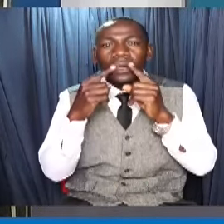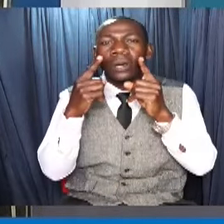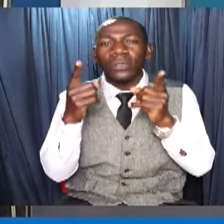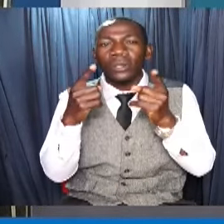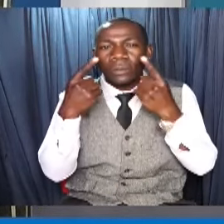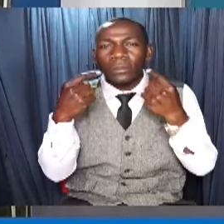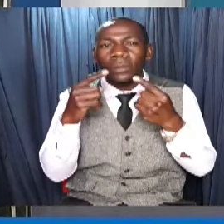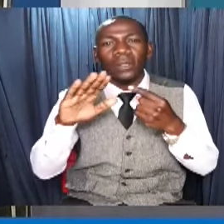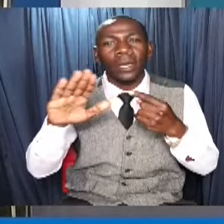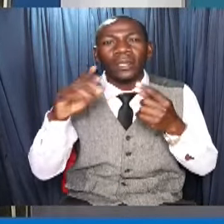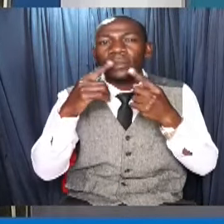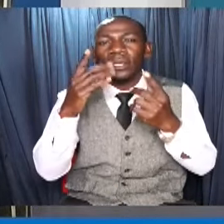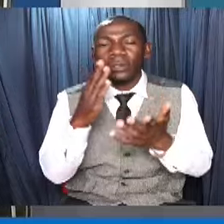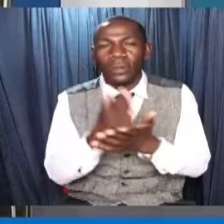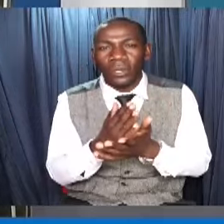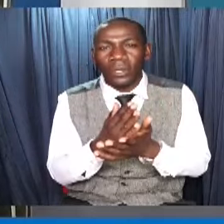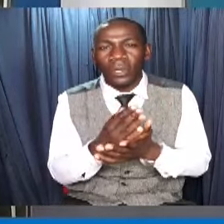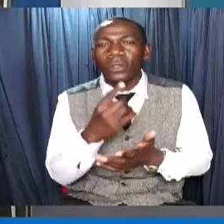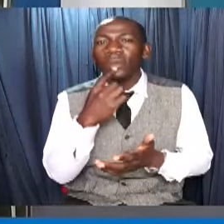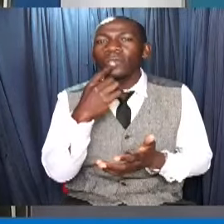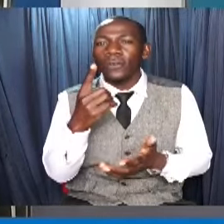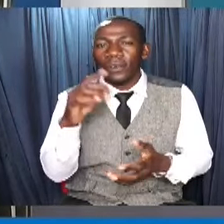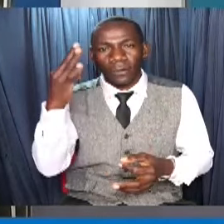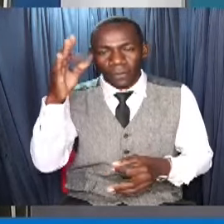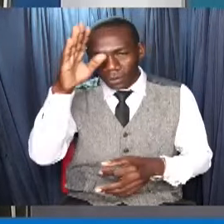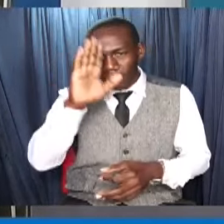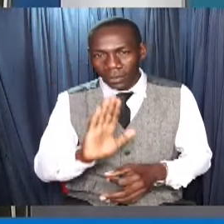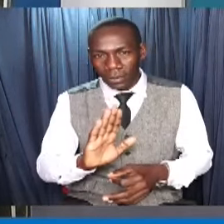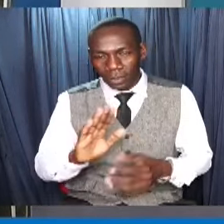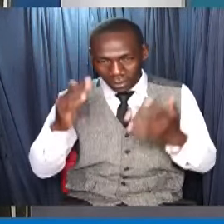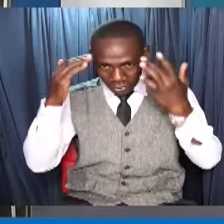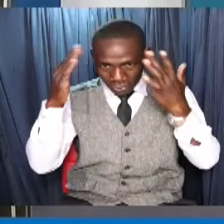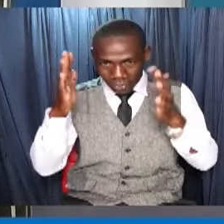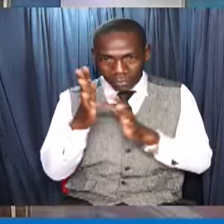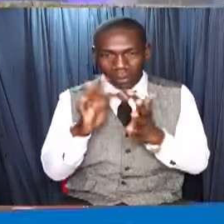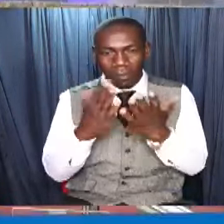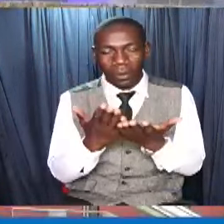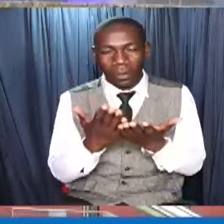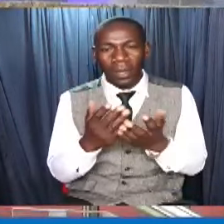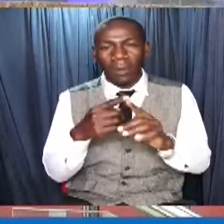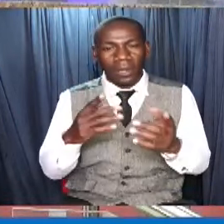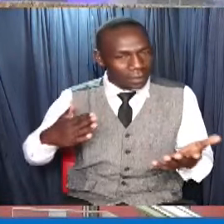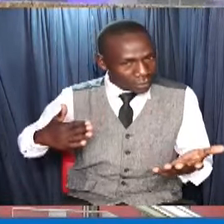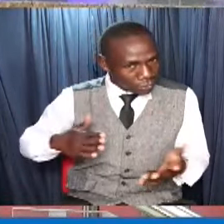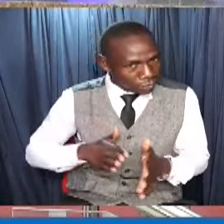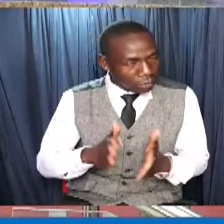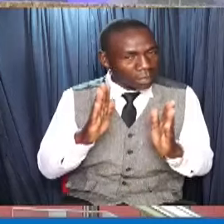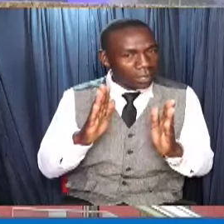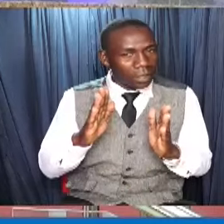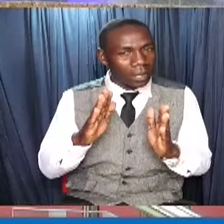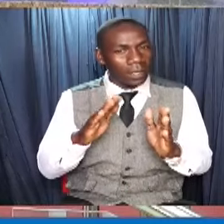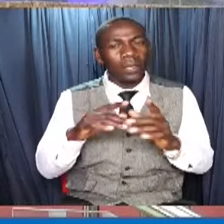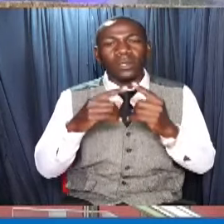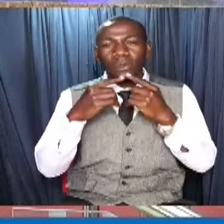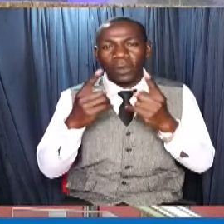their mouth. Amenena kweli. They have spoken the truth. Ametimiza la Mungu. They have done that. Ijapo hawajui Biblia. Even though they don't know the Bible. But by the way. Wametimiza